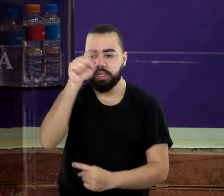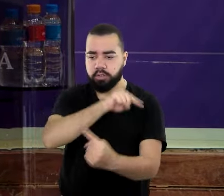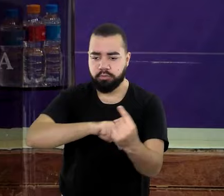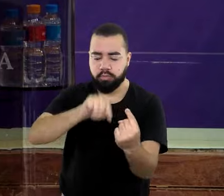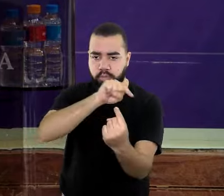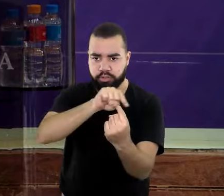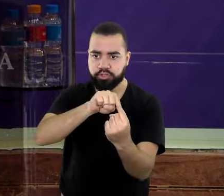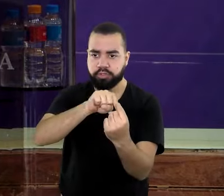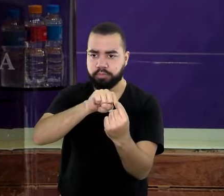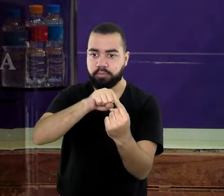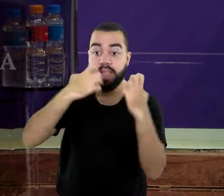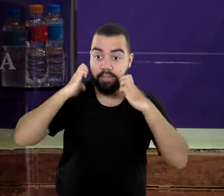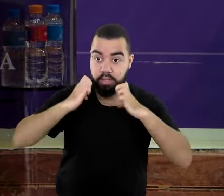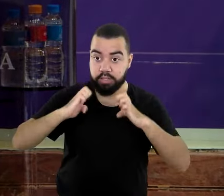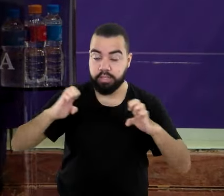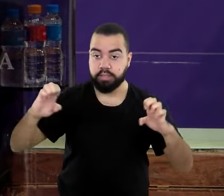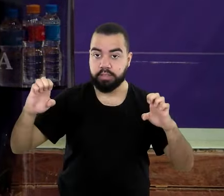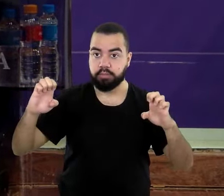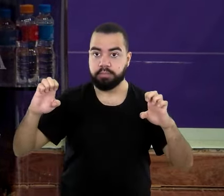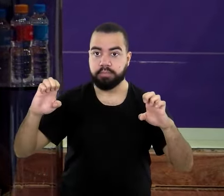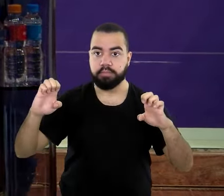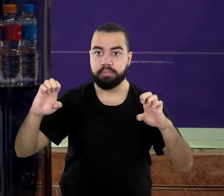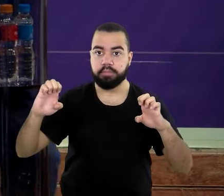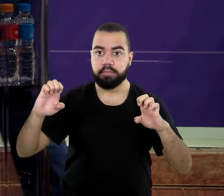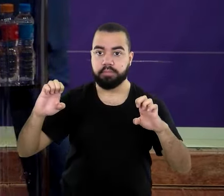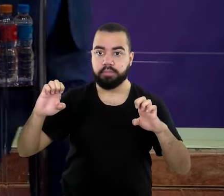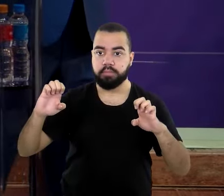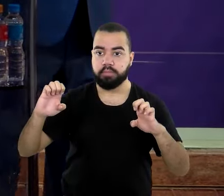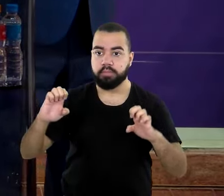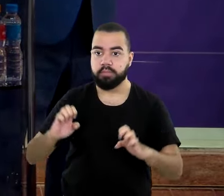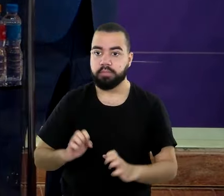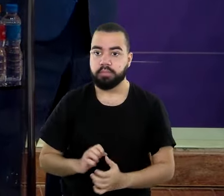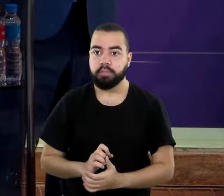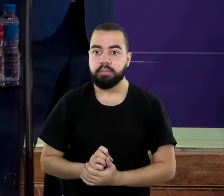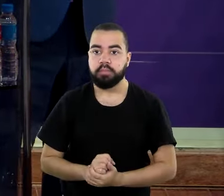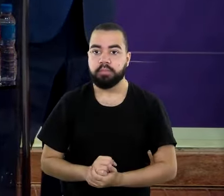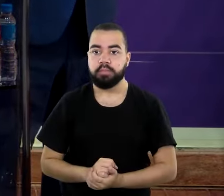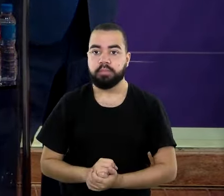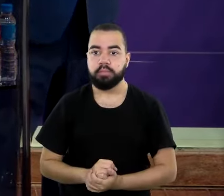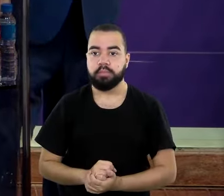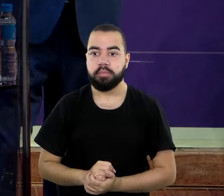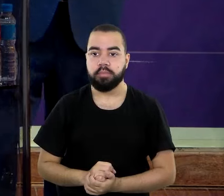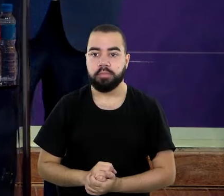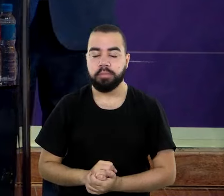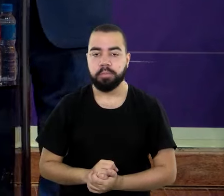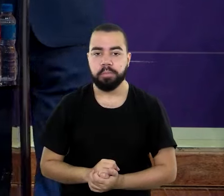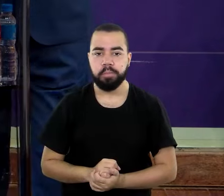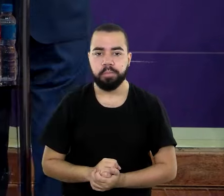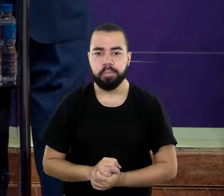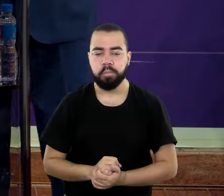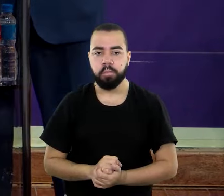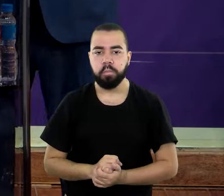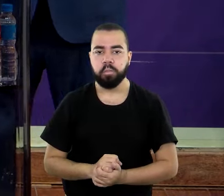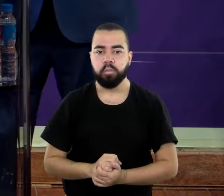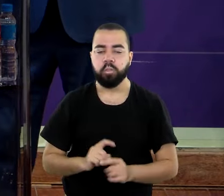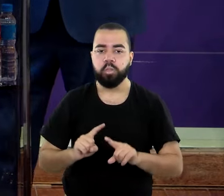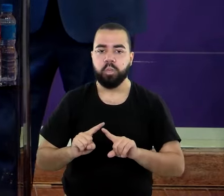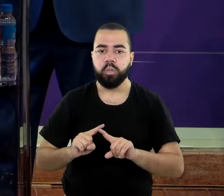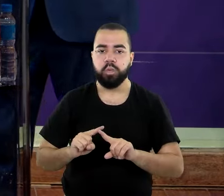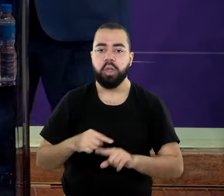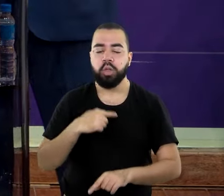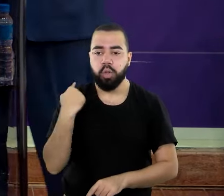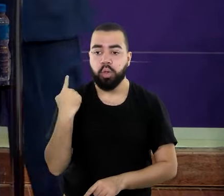a evangelização. 우리 총회는 교인 수가 한 230만 명 됩니다. O